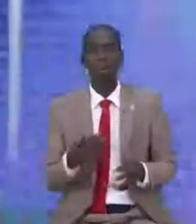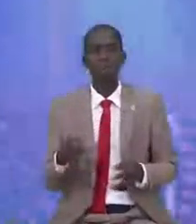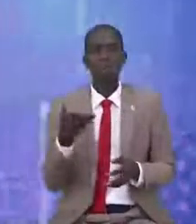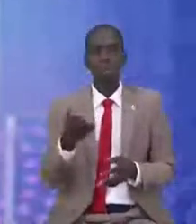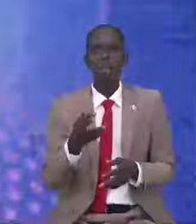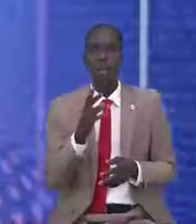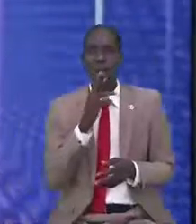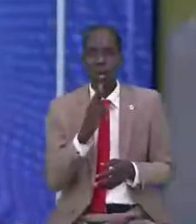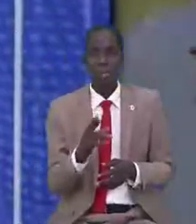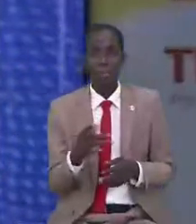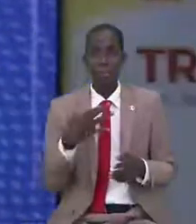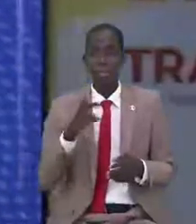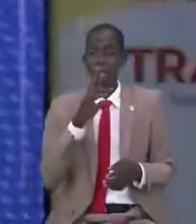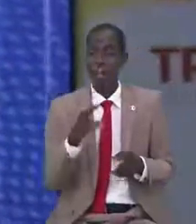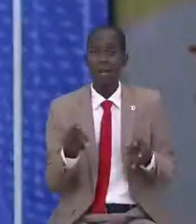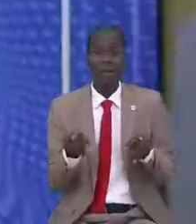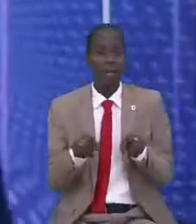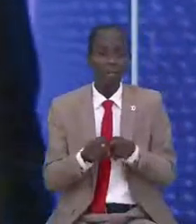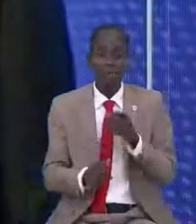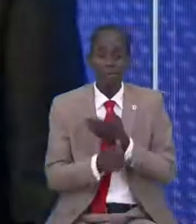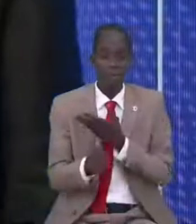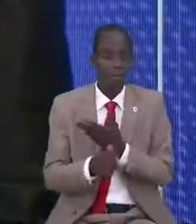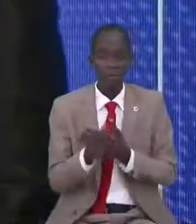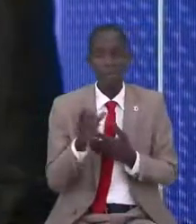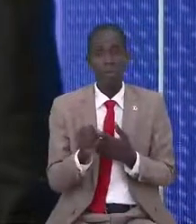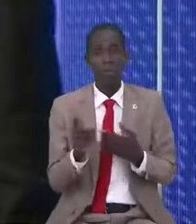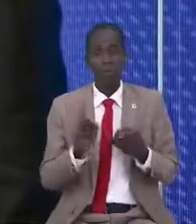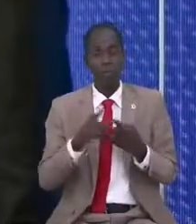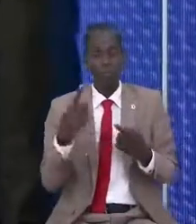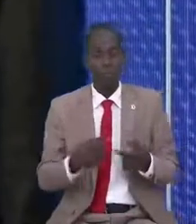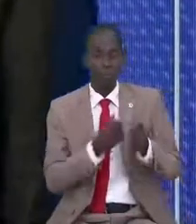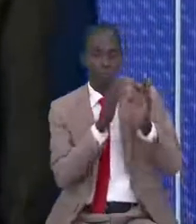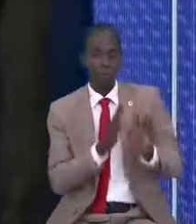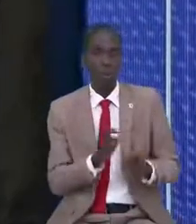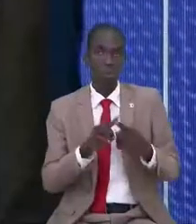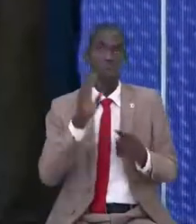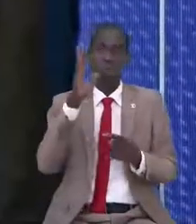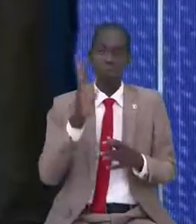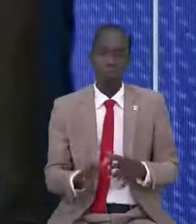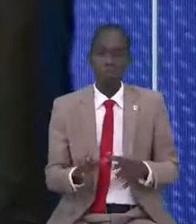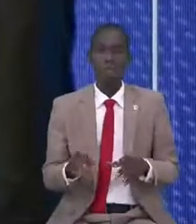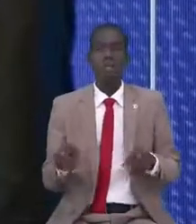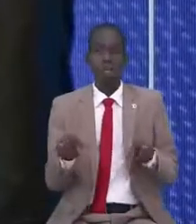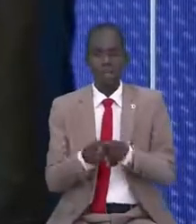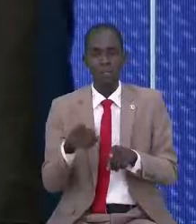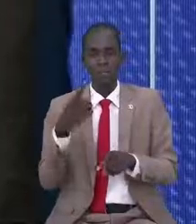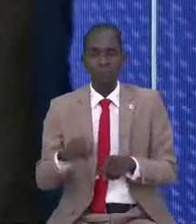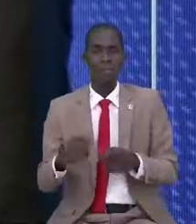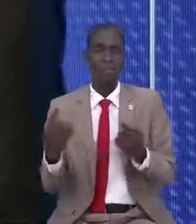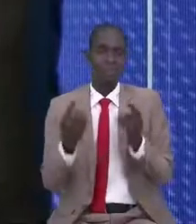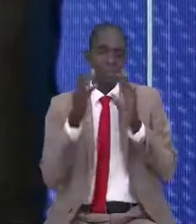et ils sont très dangereux. Et l'apôtre, ils sont dangereux à l'apôtre comme des